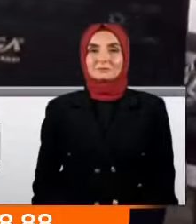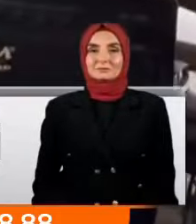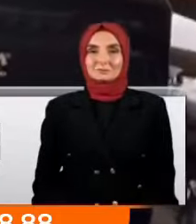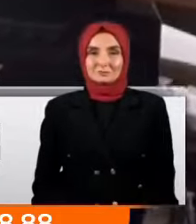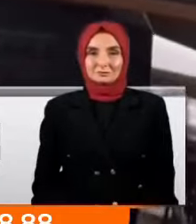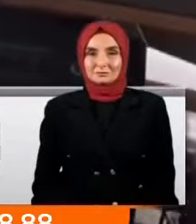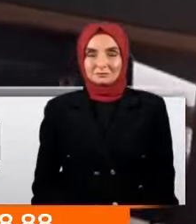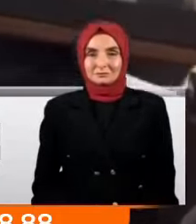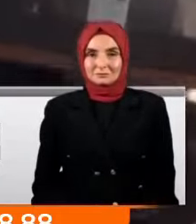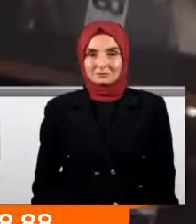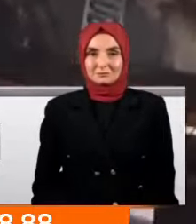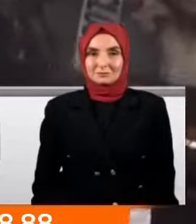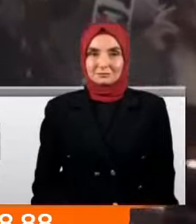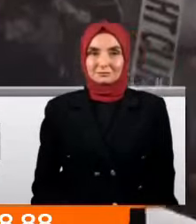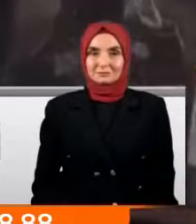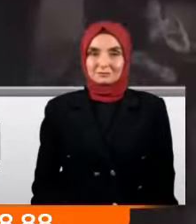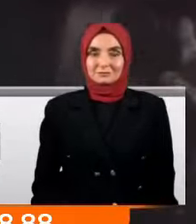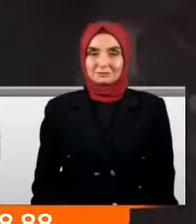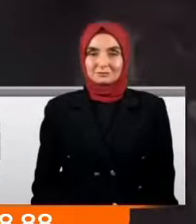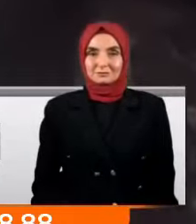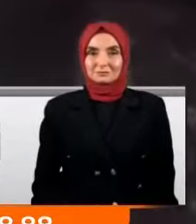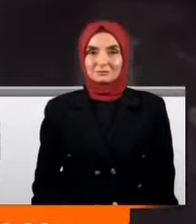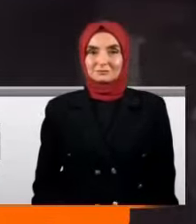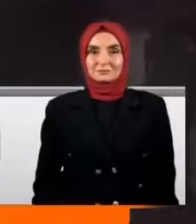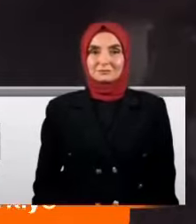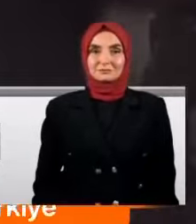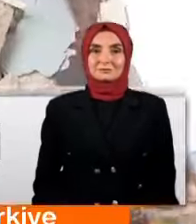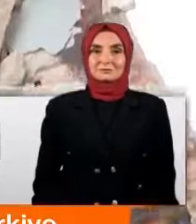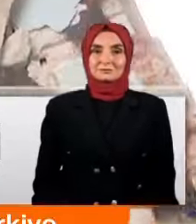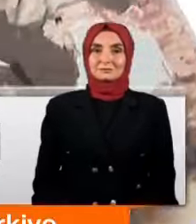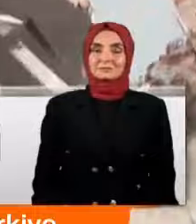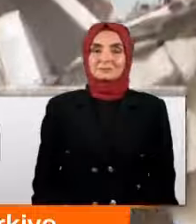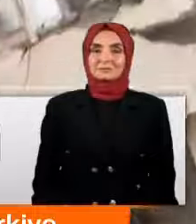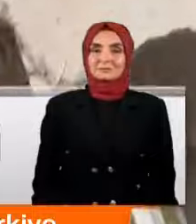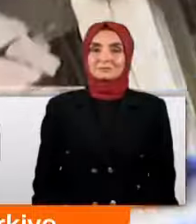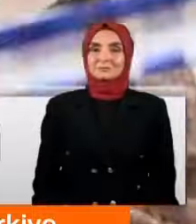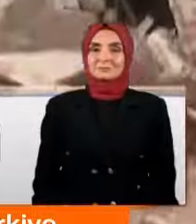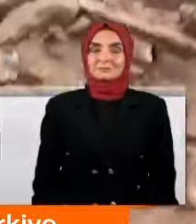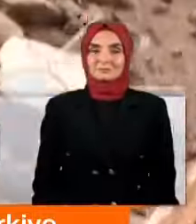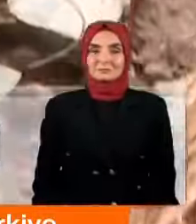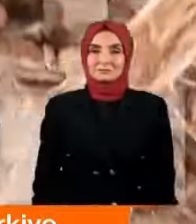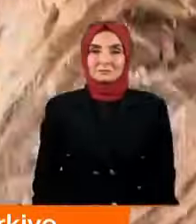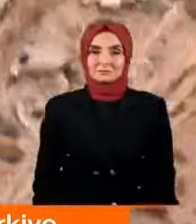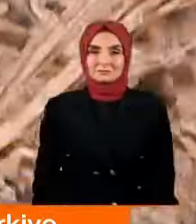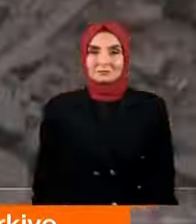Tamamen mağduriyetimiz giderilmiş değil ve pimapenin üzerine duvar yapıldı.